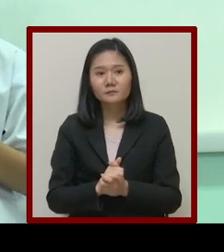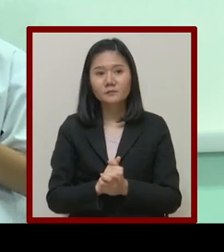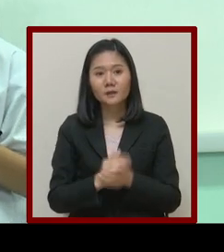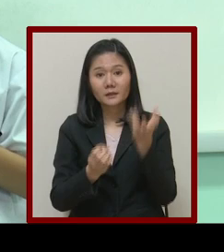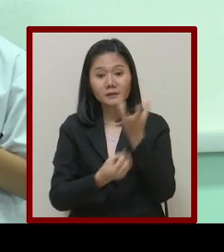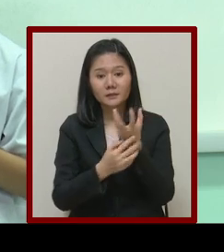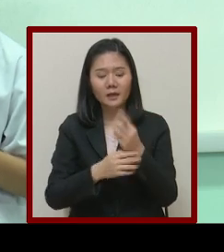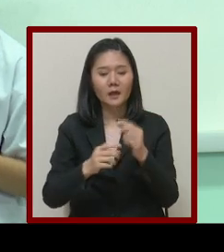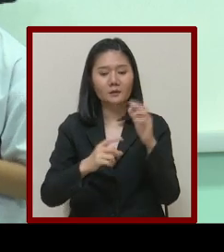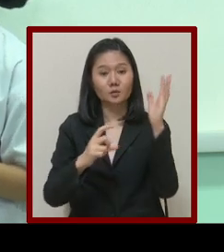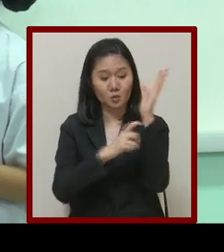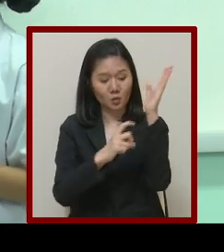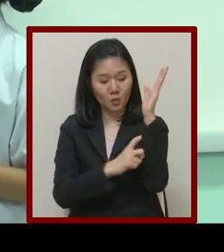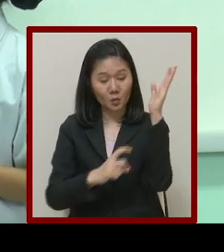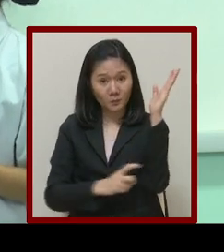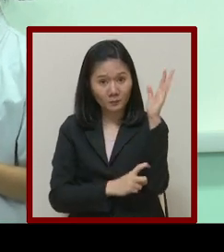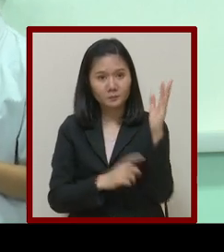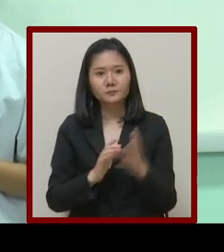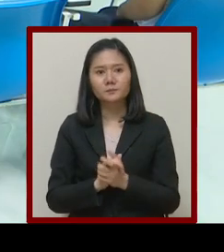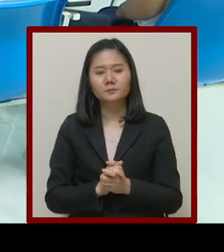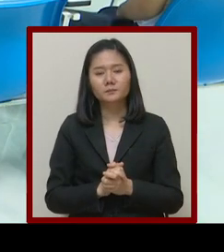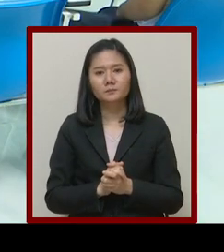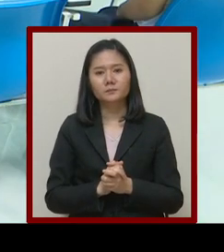แกงหน่อไม้ใบย่านางค่ะ